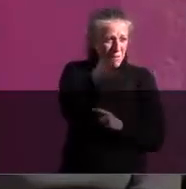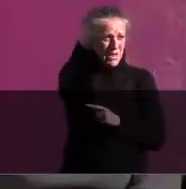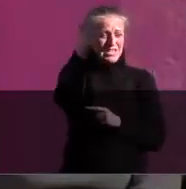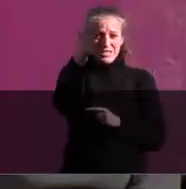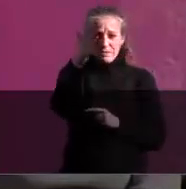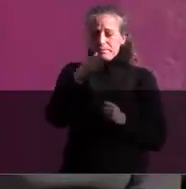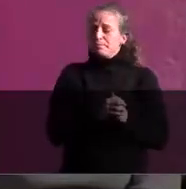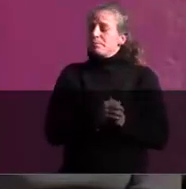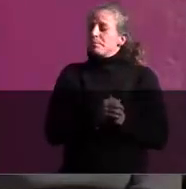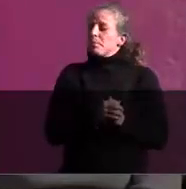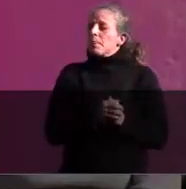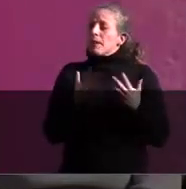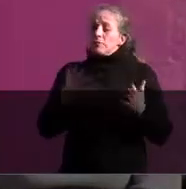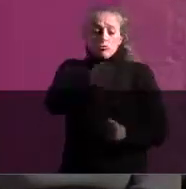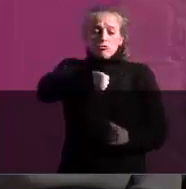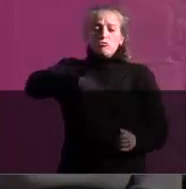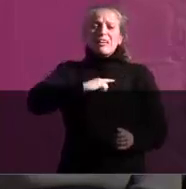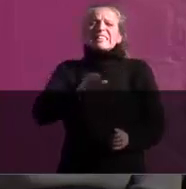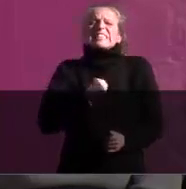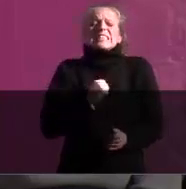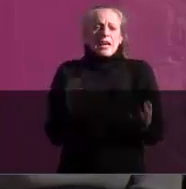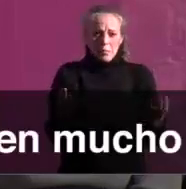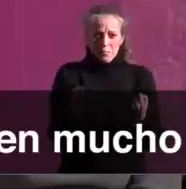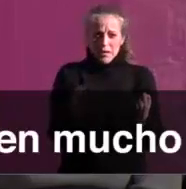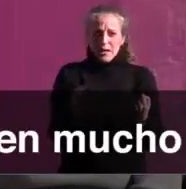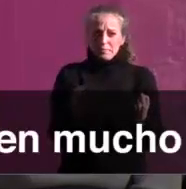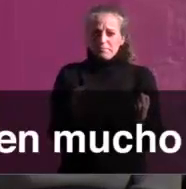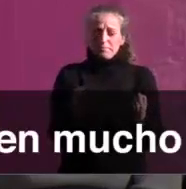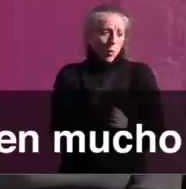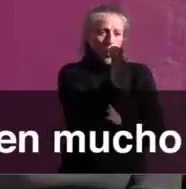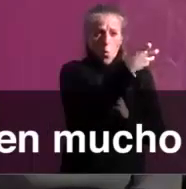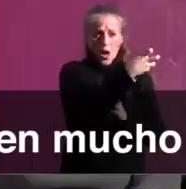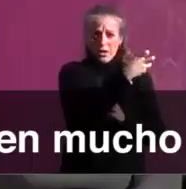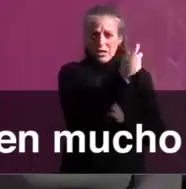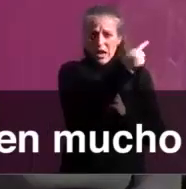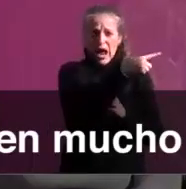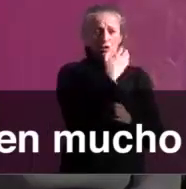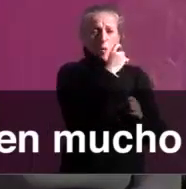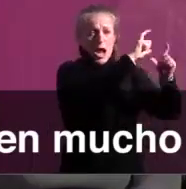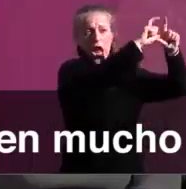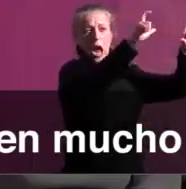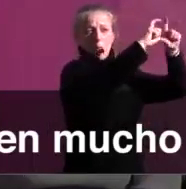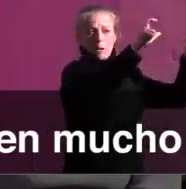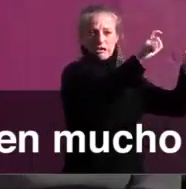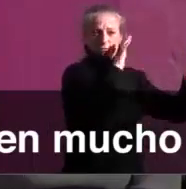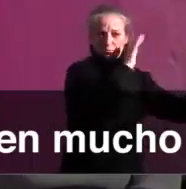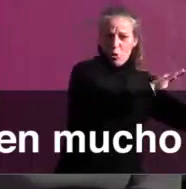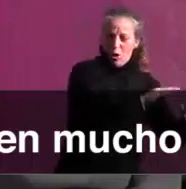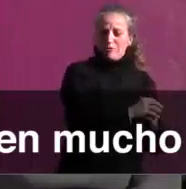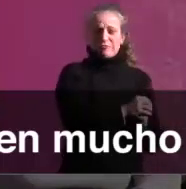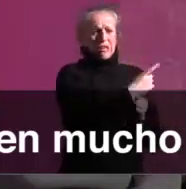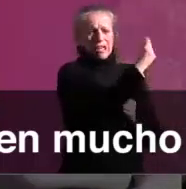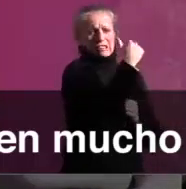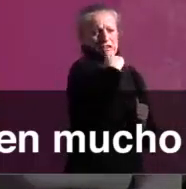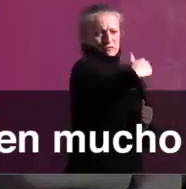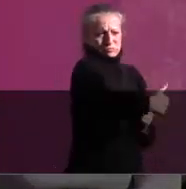avalar aquestes paraules, què tenim nosaltres? Altres tenen els lobbies, els grans lobbies al seu favor, tenen molts